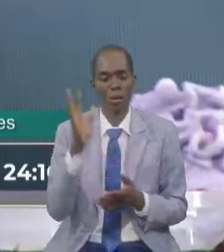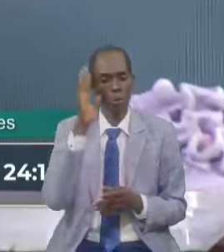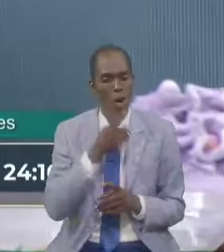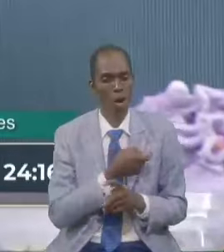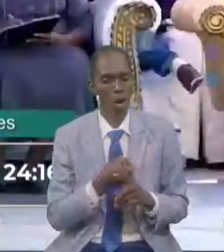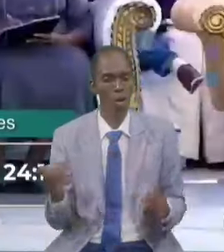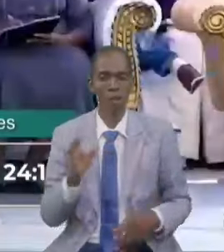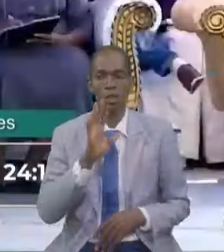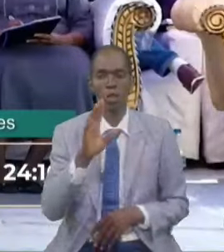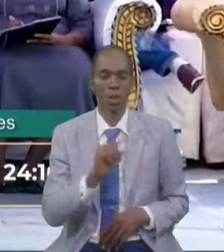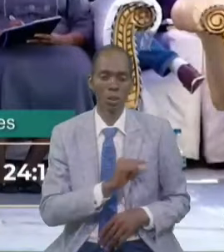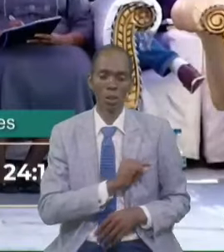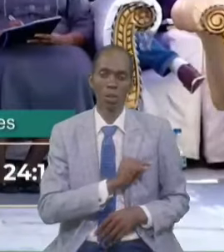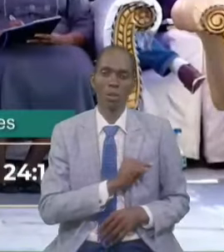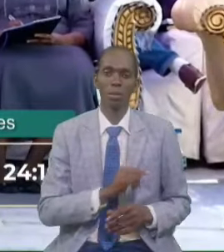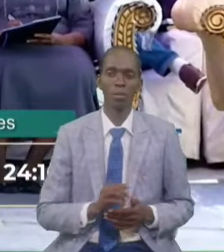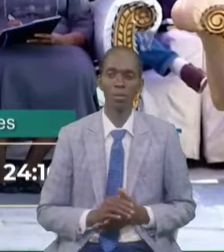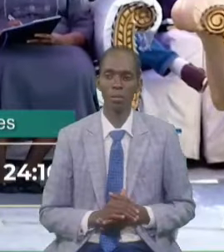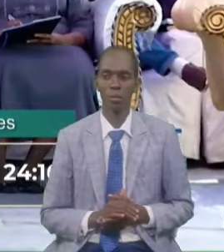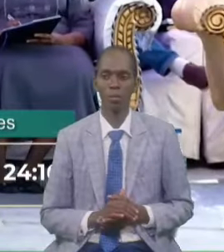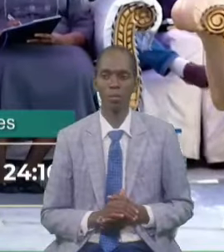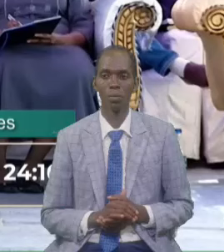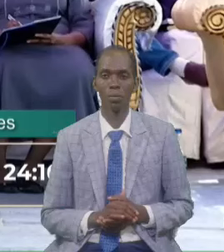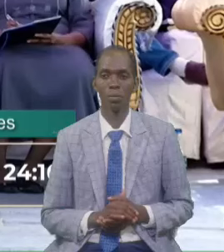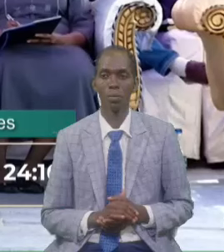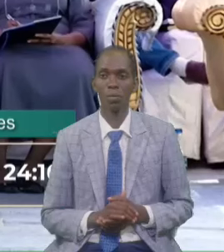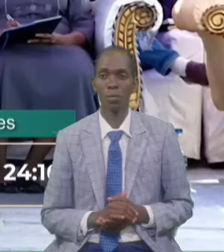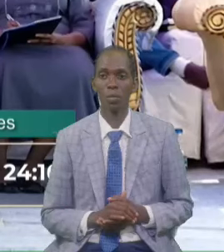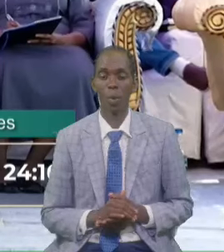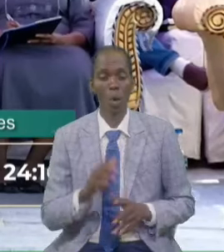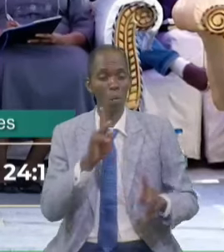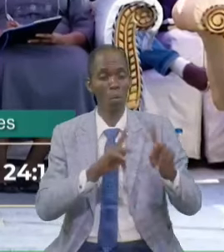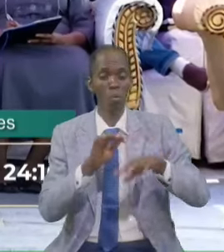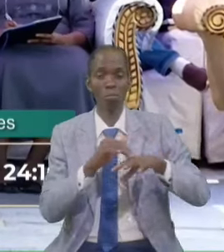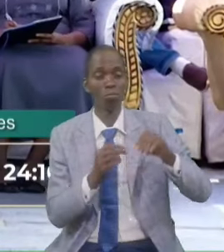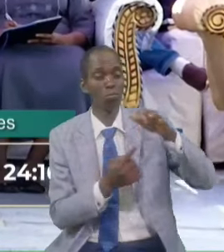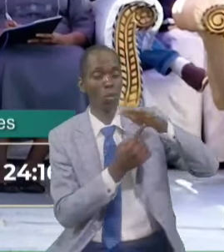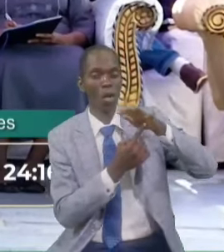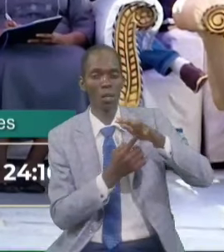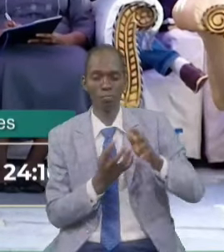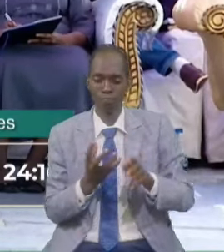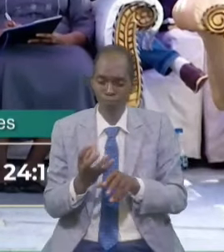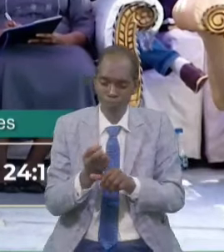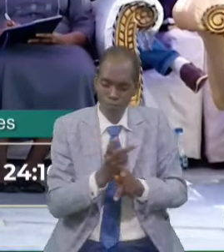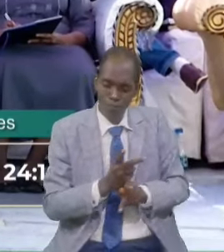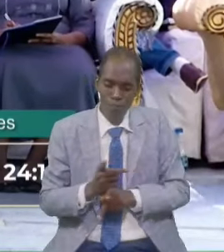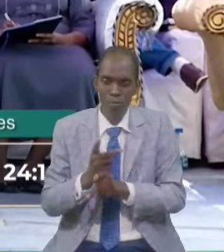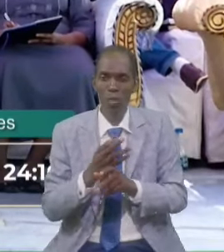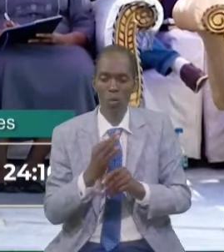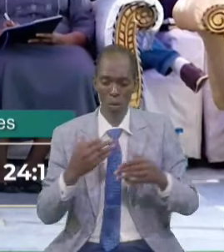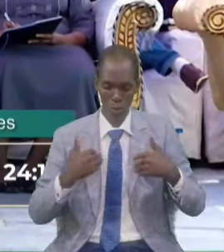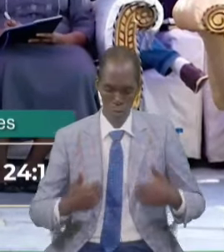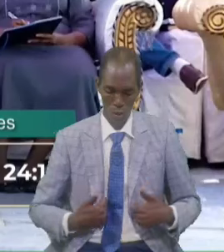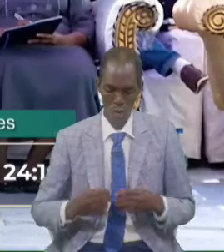mi manasakshini gayaparche deenni kuda meer teeskokoddu. Heroes take care of their body more than they take care of their